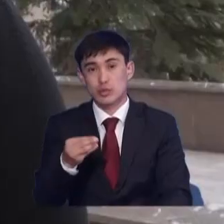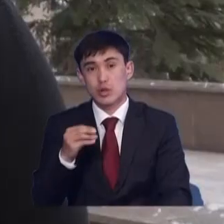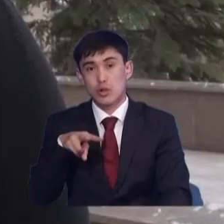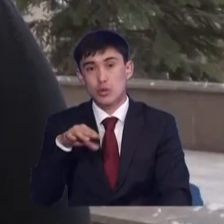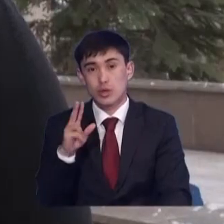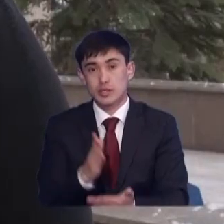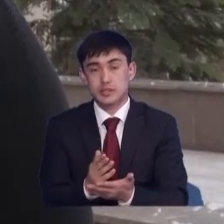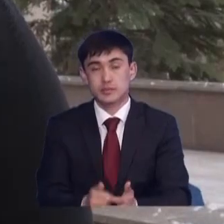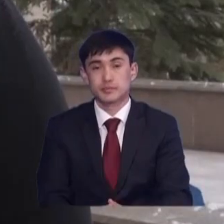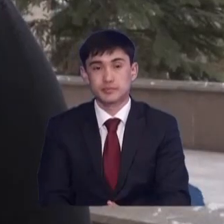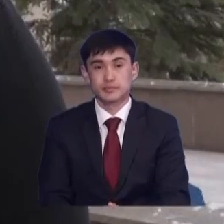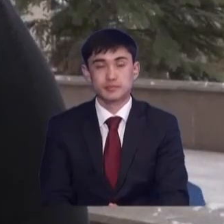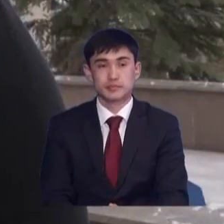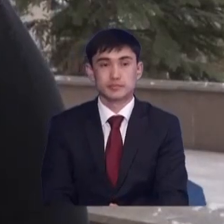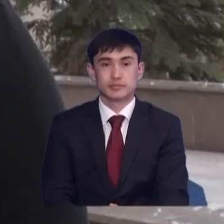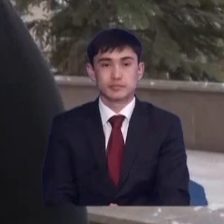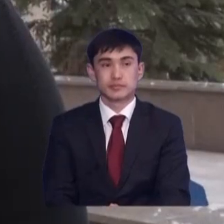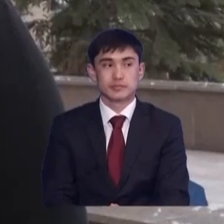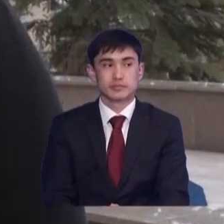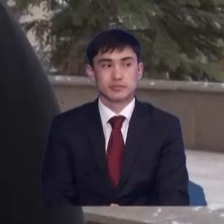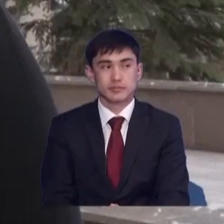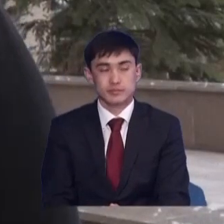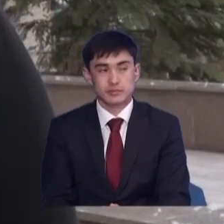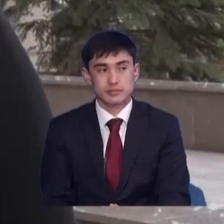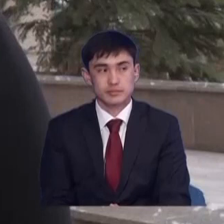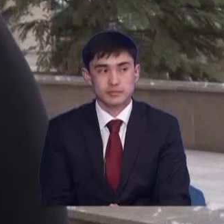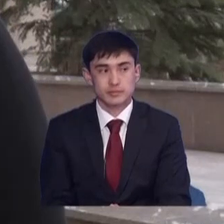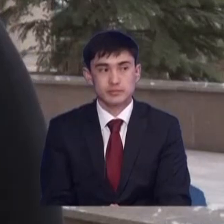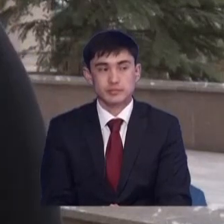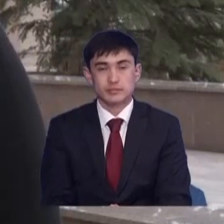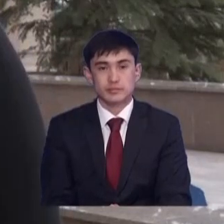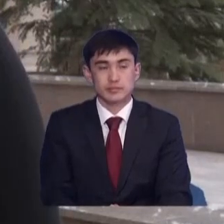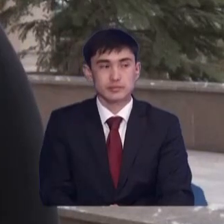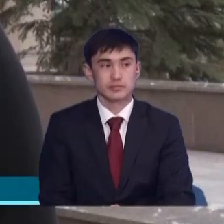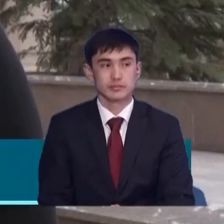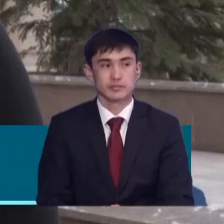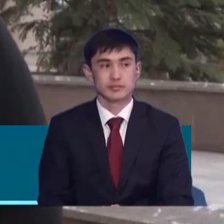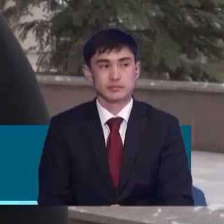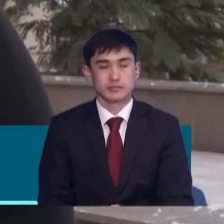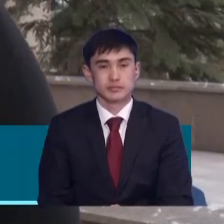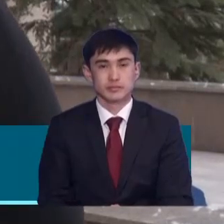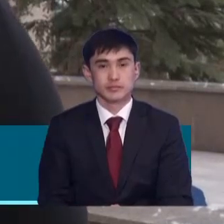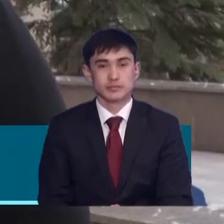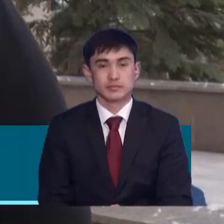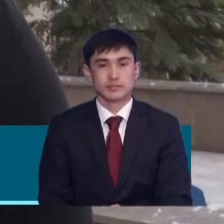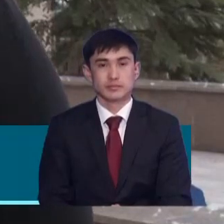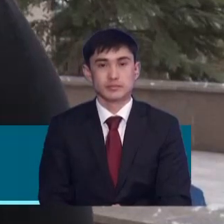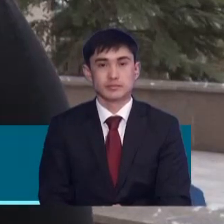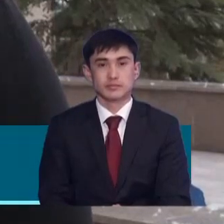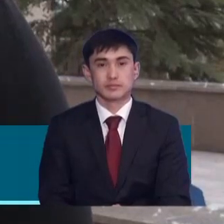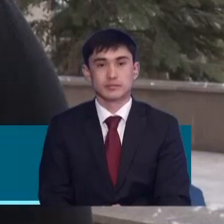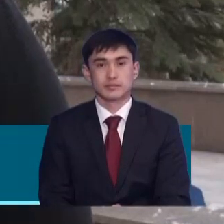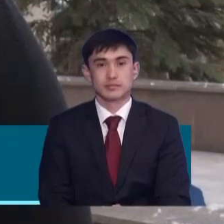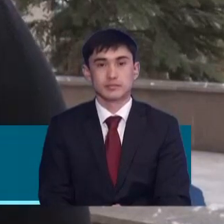продукции. Біз өз тарапымыздан бүгінгі таңда Орталық Азиядағы ең ірі базарлардың бірі Алтын Ордада